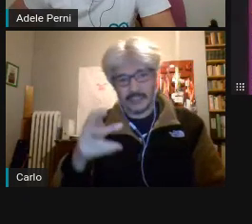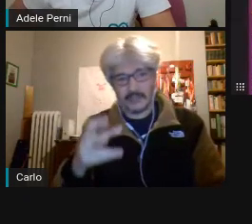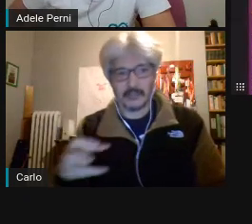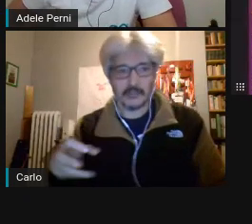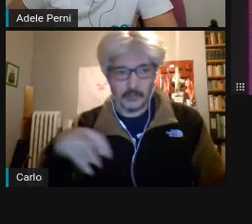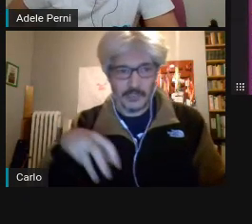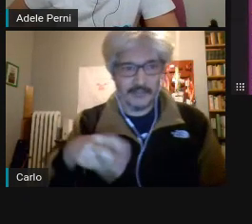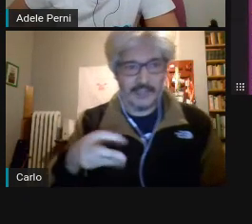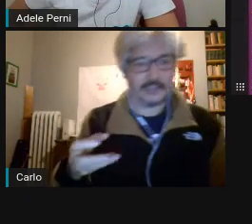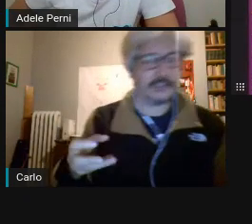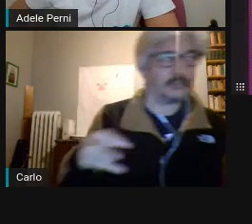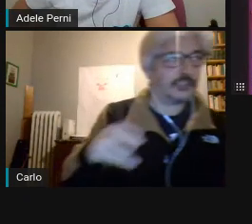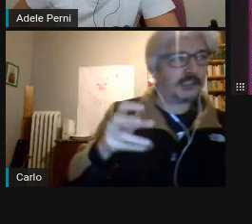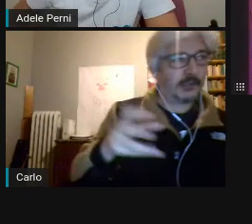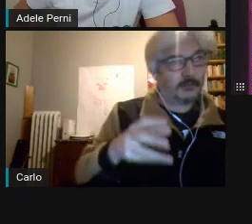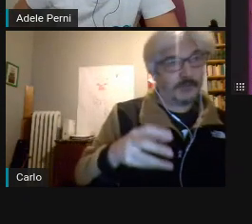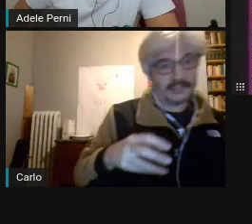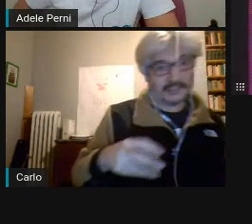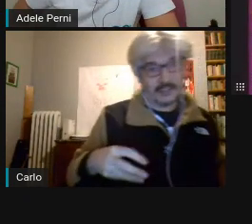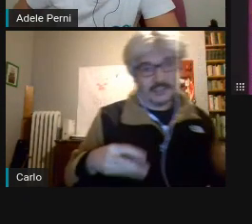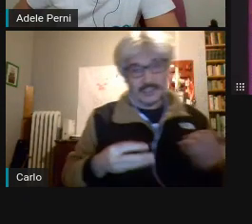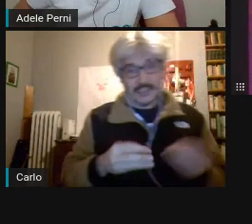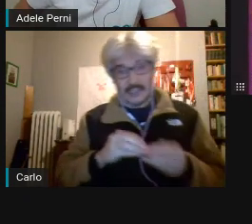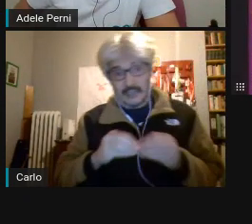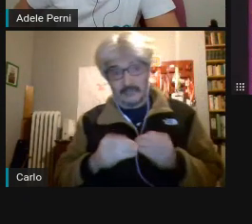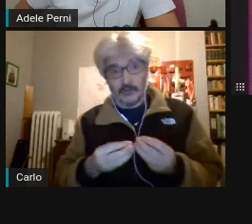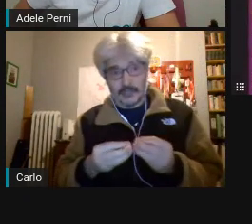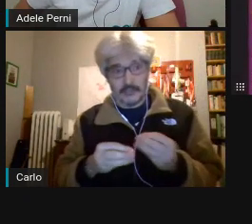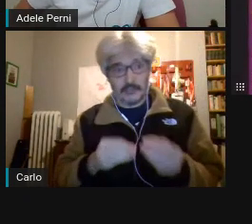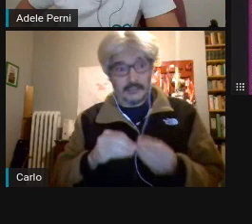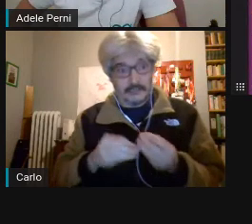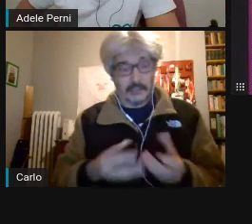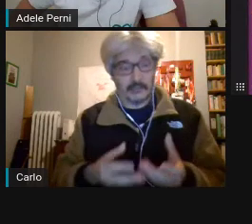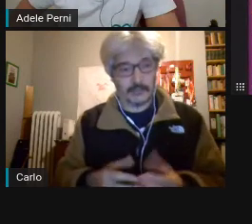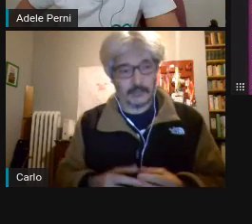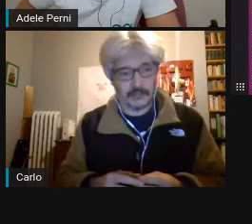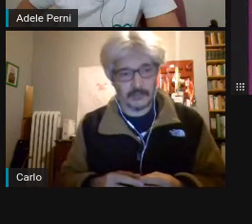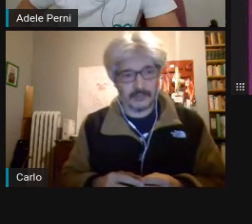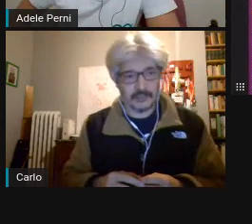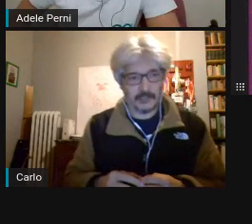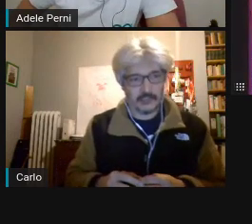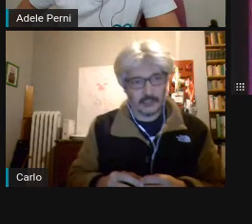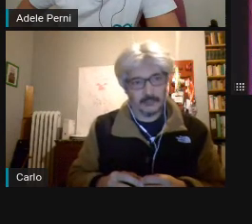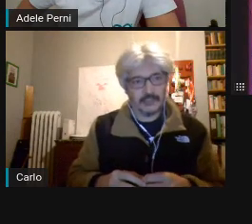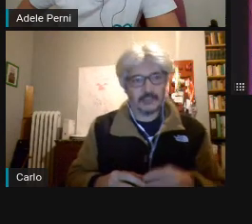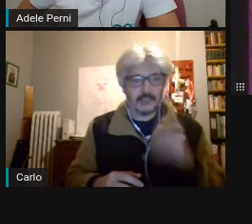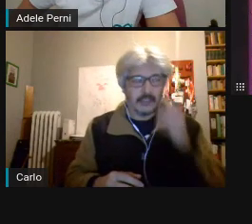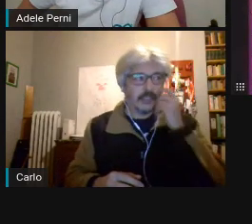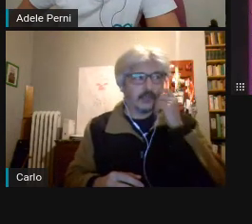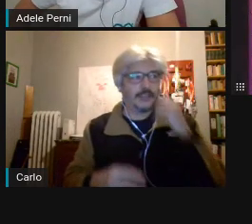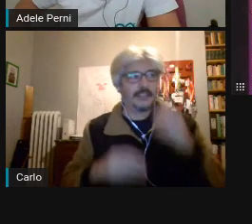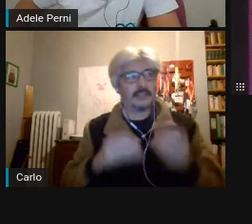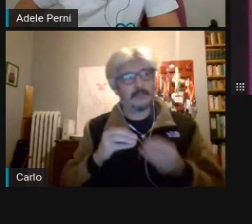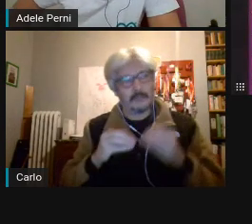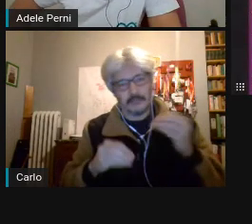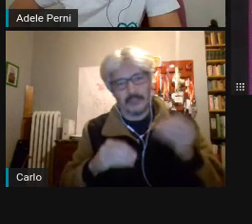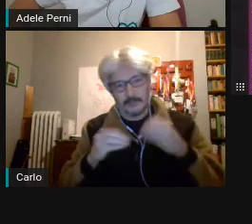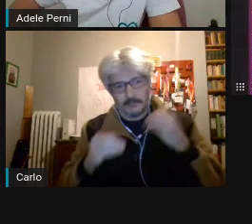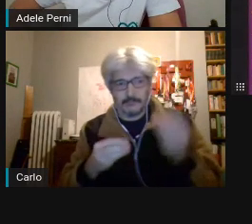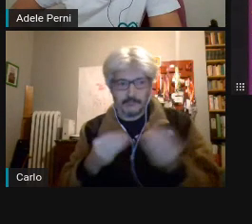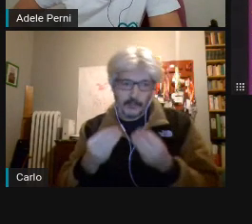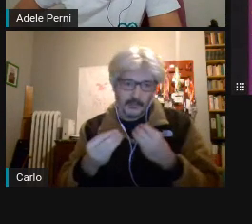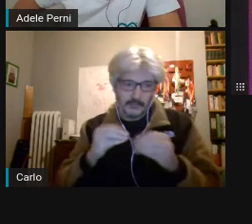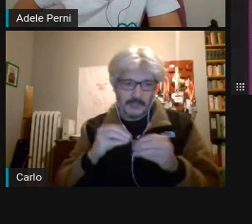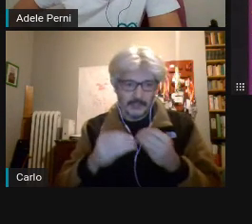rimanendo sugli eventi circa un mese e che lavorano davvero con la persona con disabilità quindi e